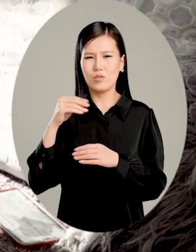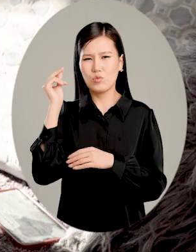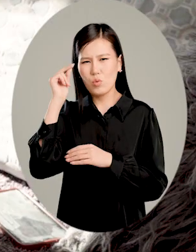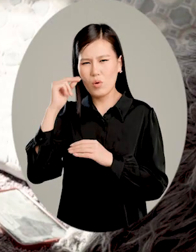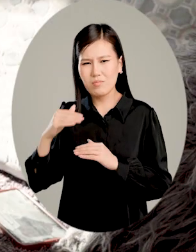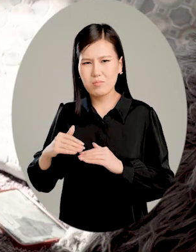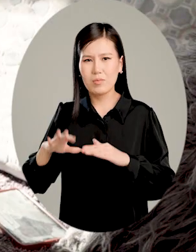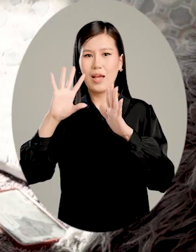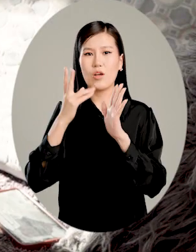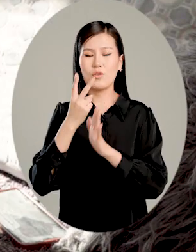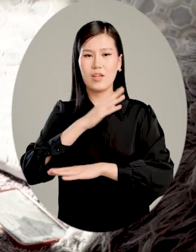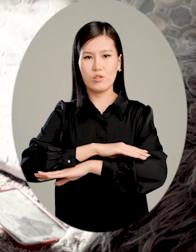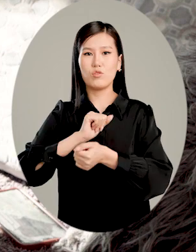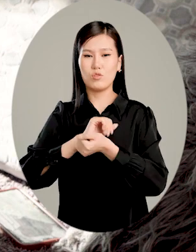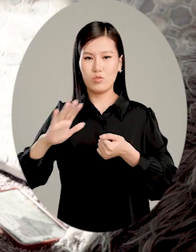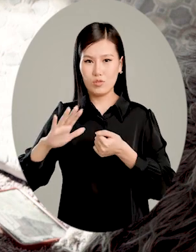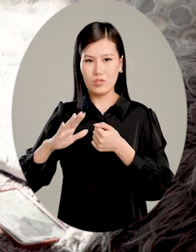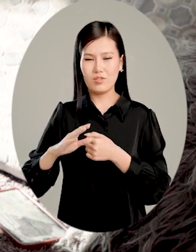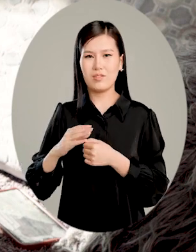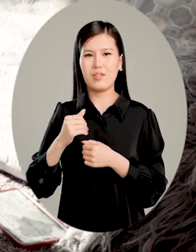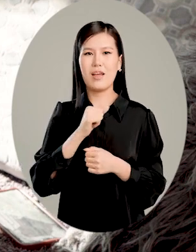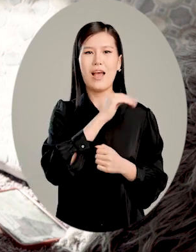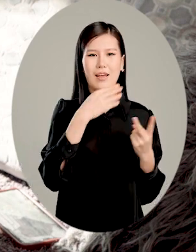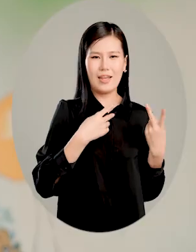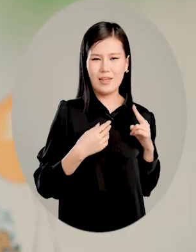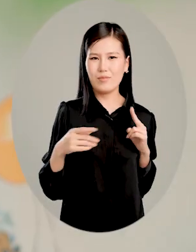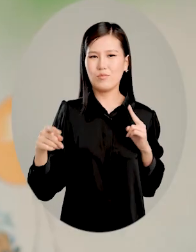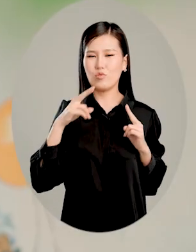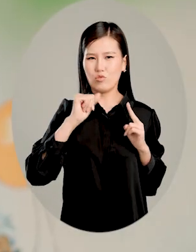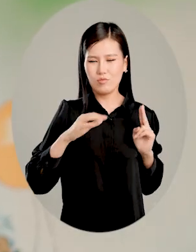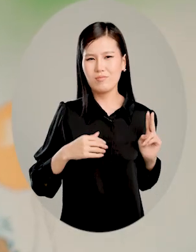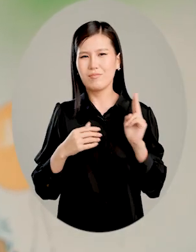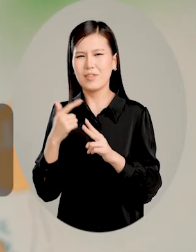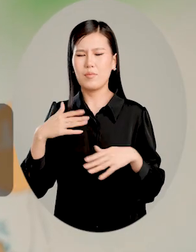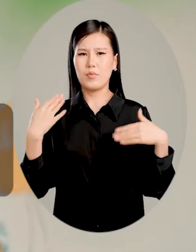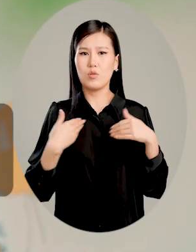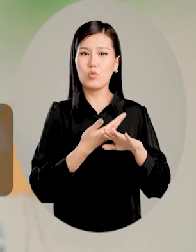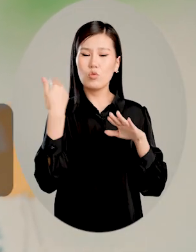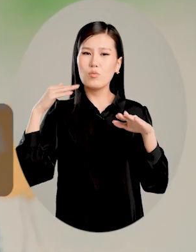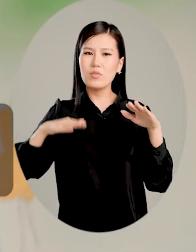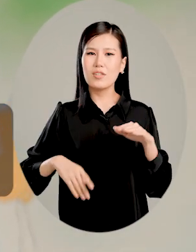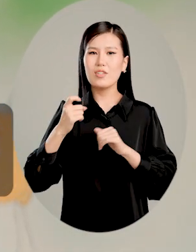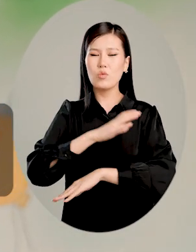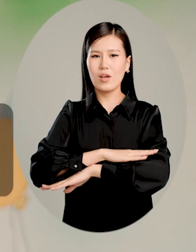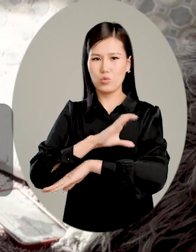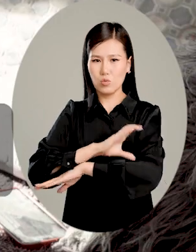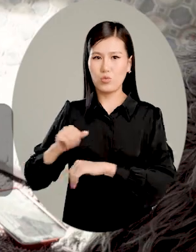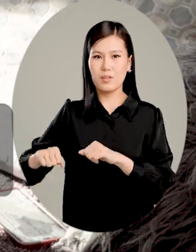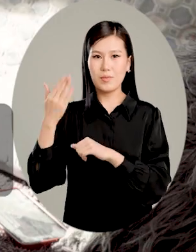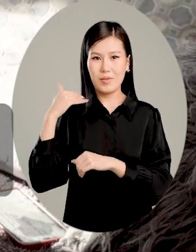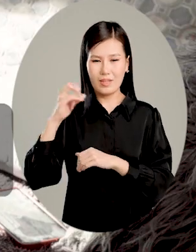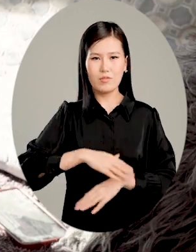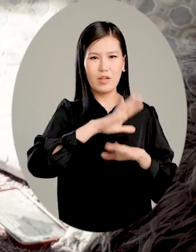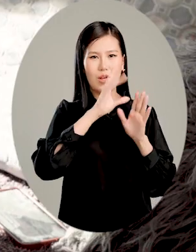сурж илж. Тэгээ 12 дугаар анги төгсөөд хонхны баяр дээр нөгөө АП дээр нөцсөн. Айгаа баярлж ирсэн. Нөгөө 1-р анги төгсөө анх нөгөө жижиг